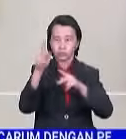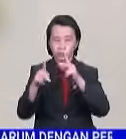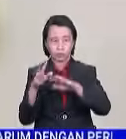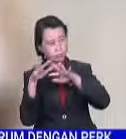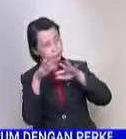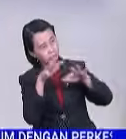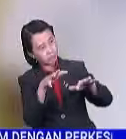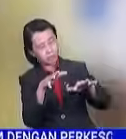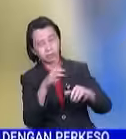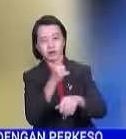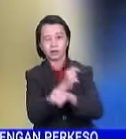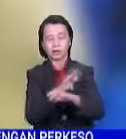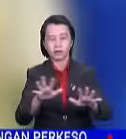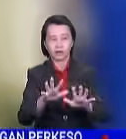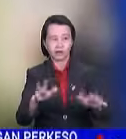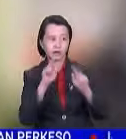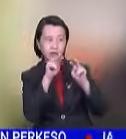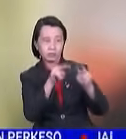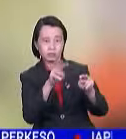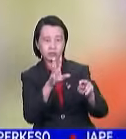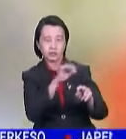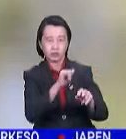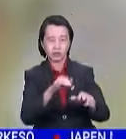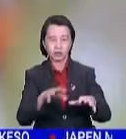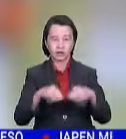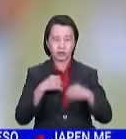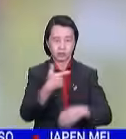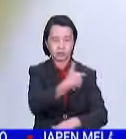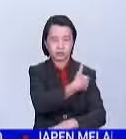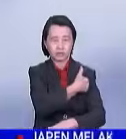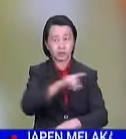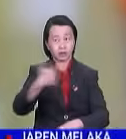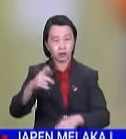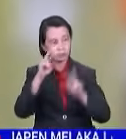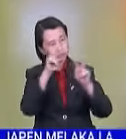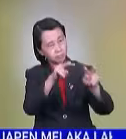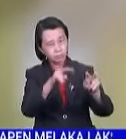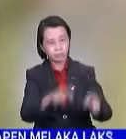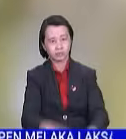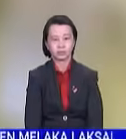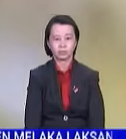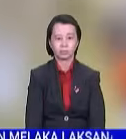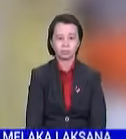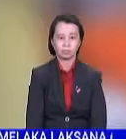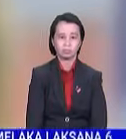mencuri tuh petugas barisan hadapan dan penerima vaksin yang lain